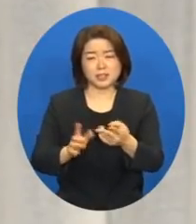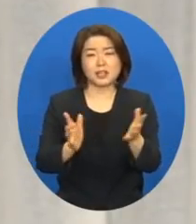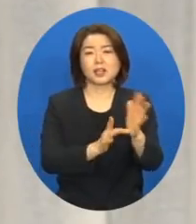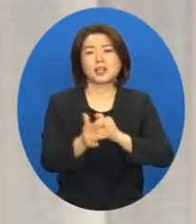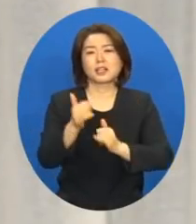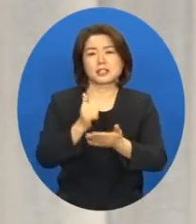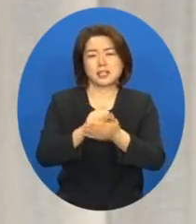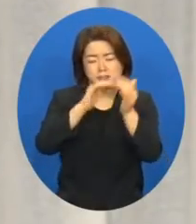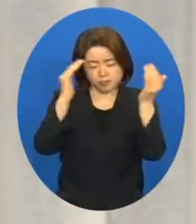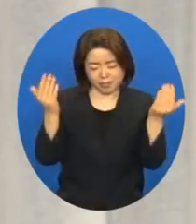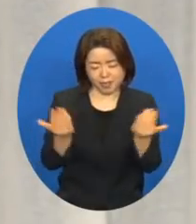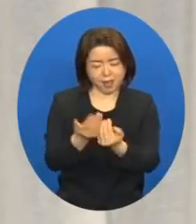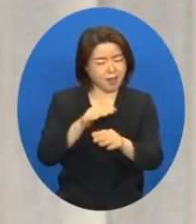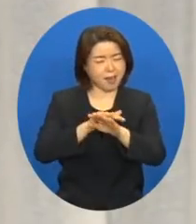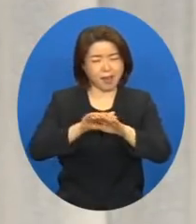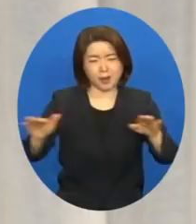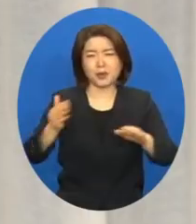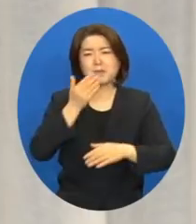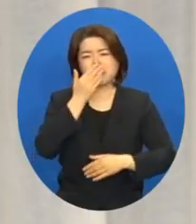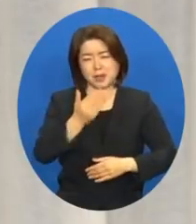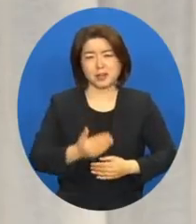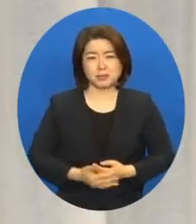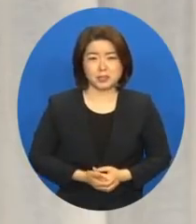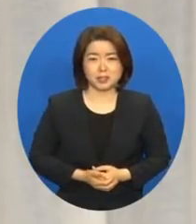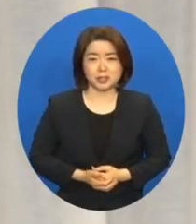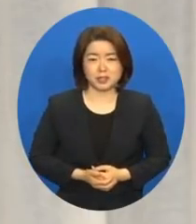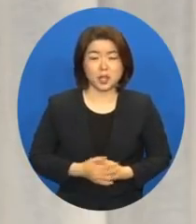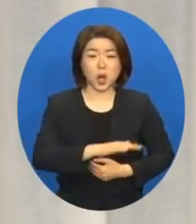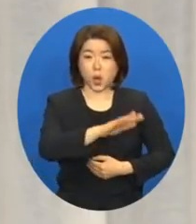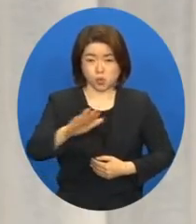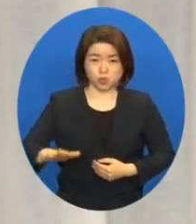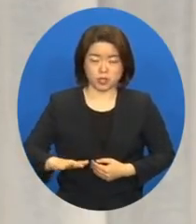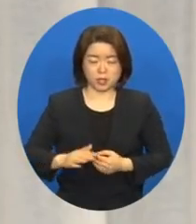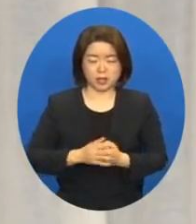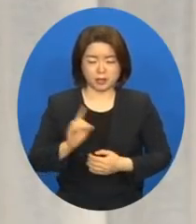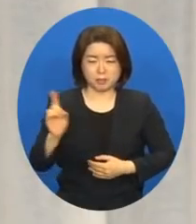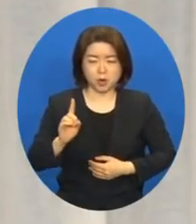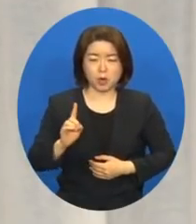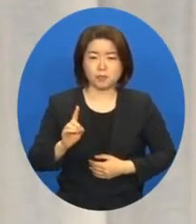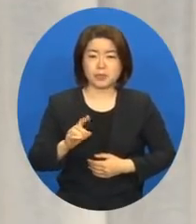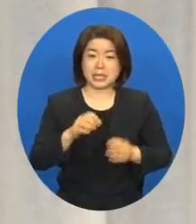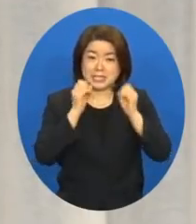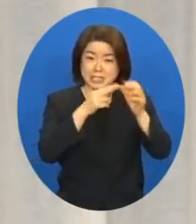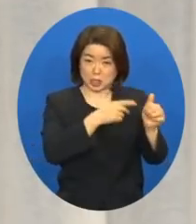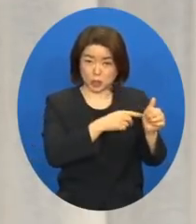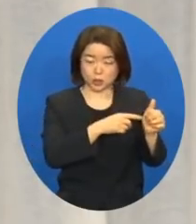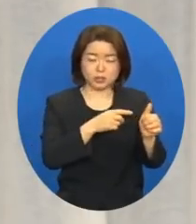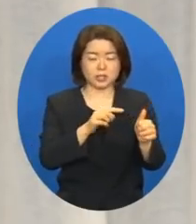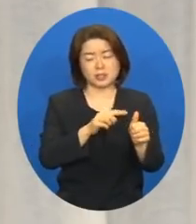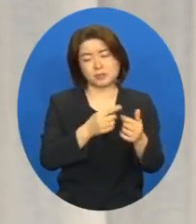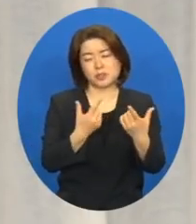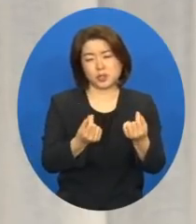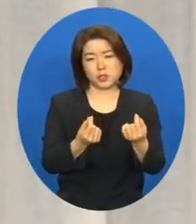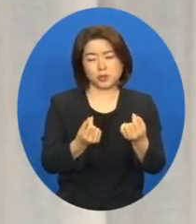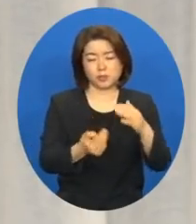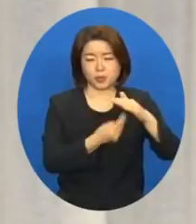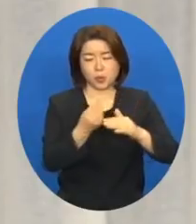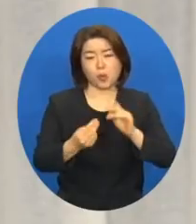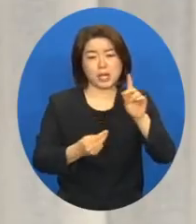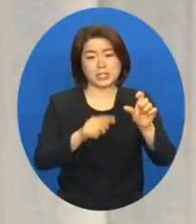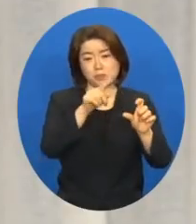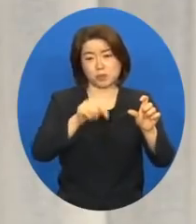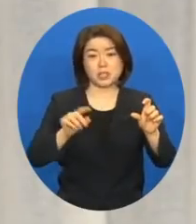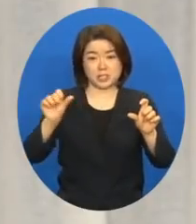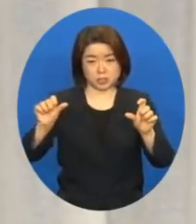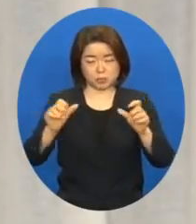예수님은 해결하실 수 있으세요. 우리가 단 하나 허드슨 테일러 선교사처럼 요한복음 15장 15절 말씀